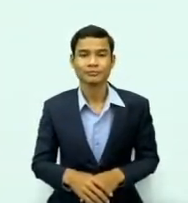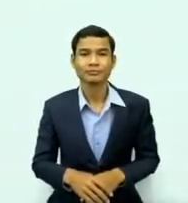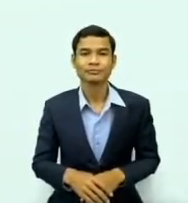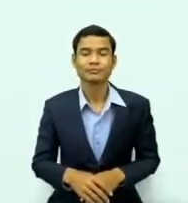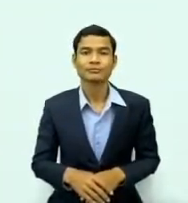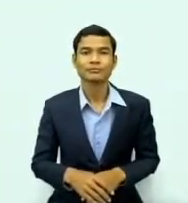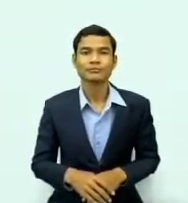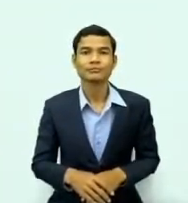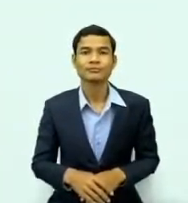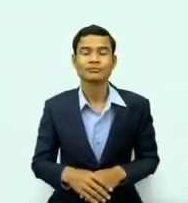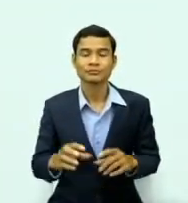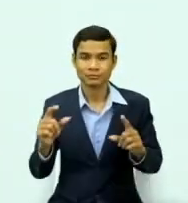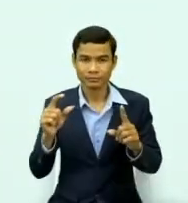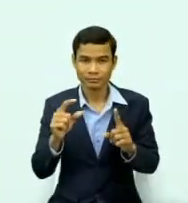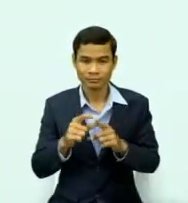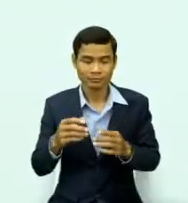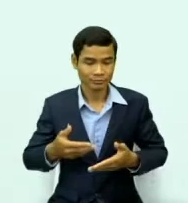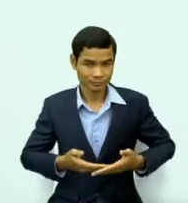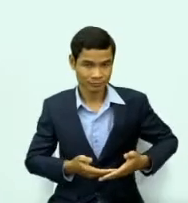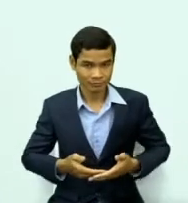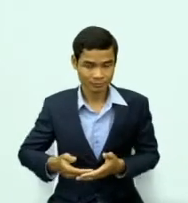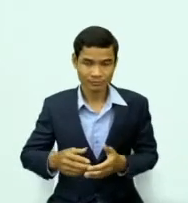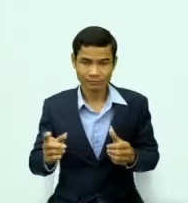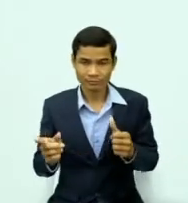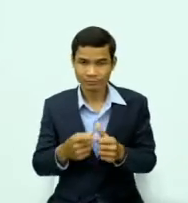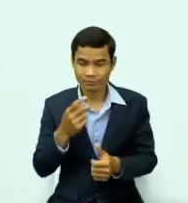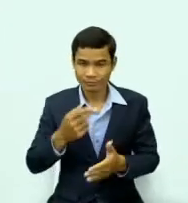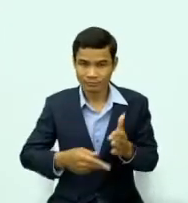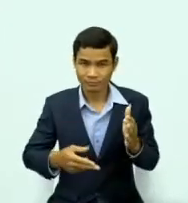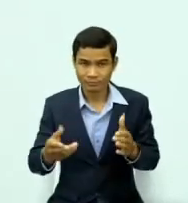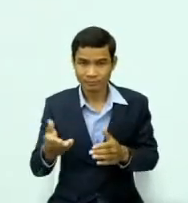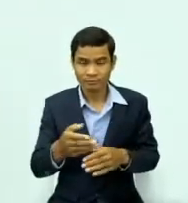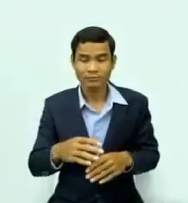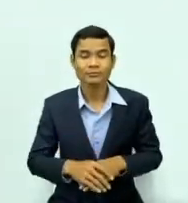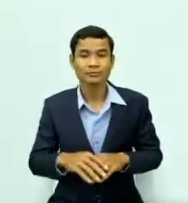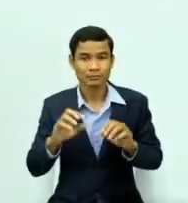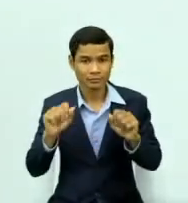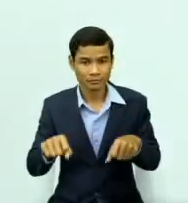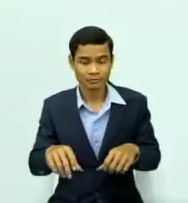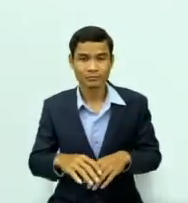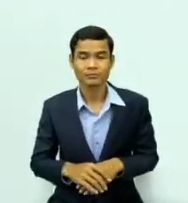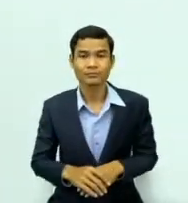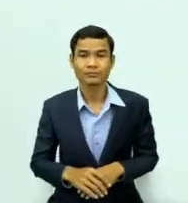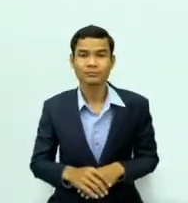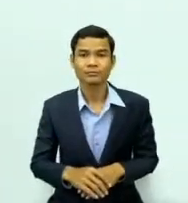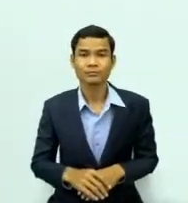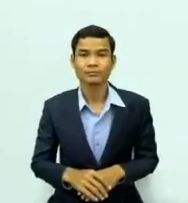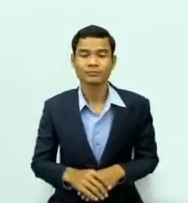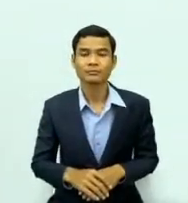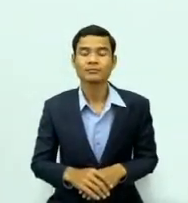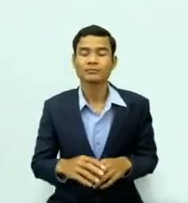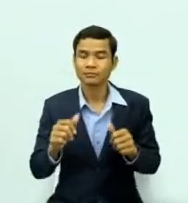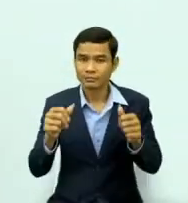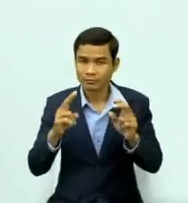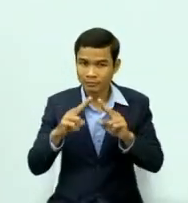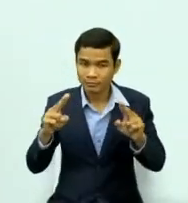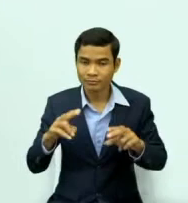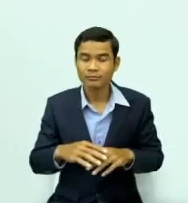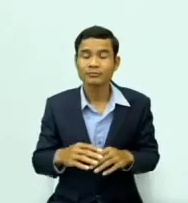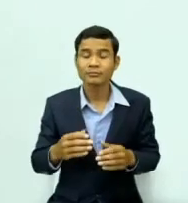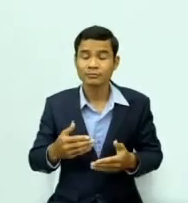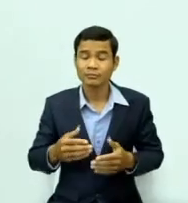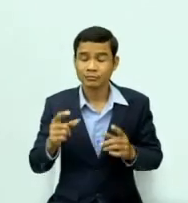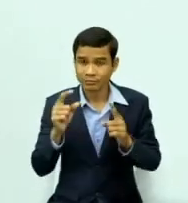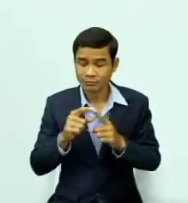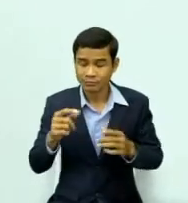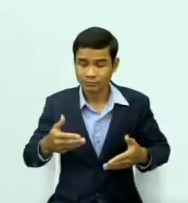Chà con. Ta bị ngay hết nên sâu đau vậy đá. Chà. Chà lỡ nè con. Bị ngay